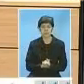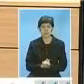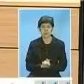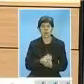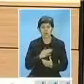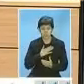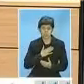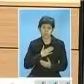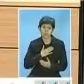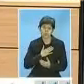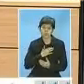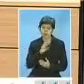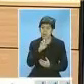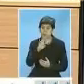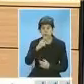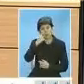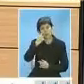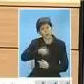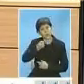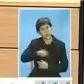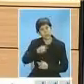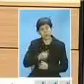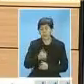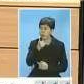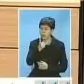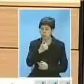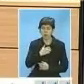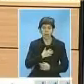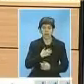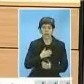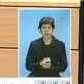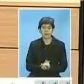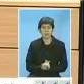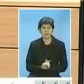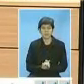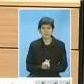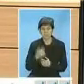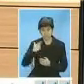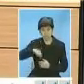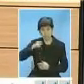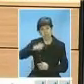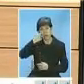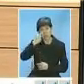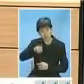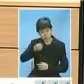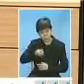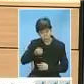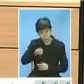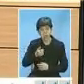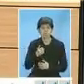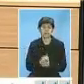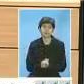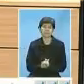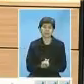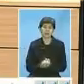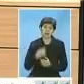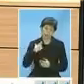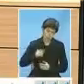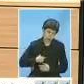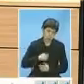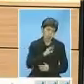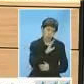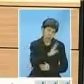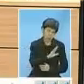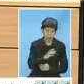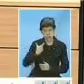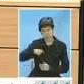ผมชอบระบบที่เป็นอยู่นี้ดีที่สุดครับระบบที่ศาลมีอยู่อย่างนี้ทนายอย่างนี้อัยการอย่